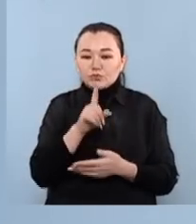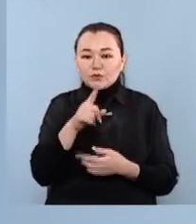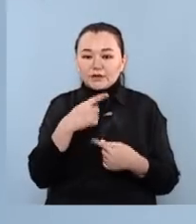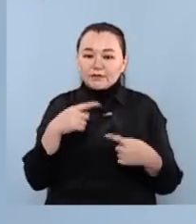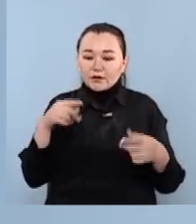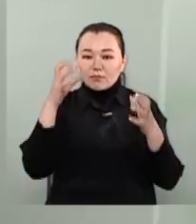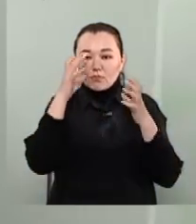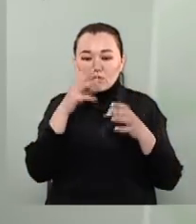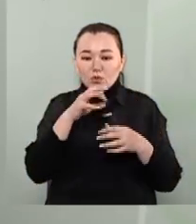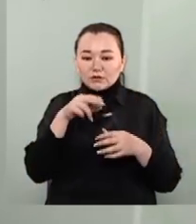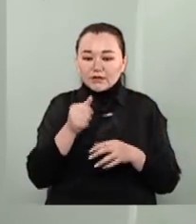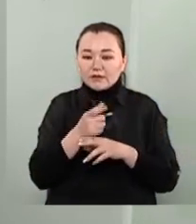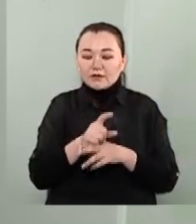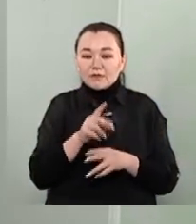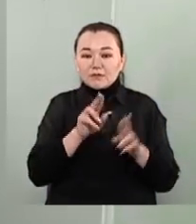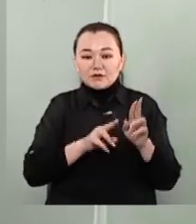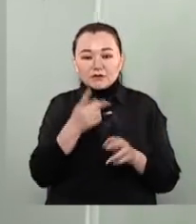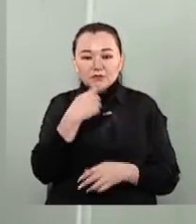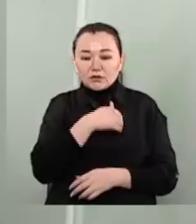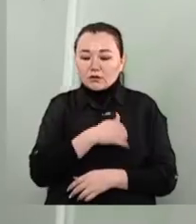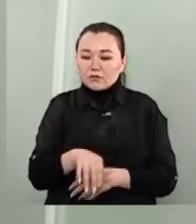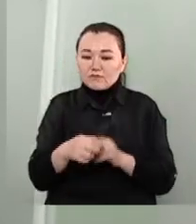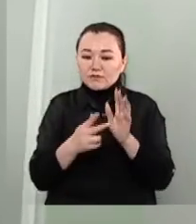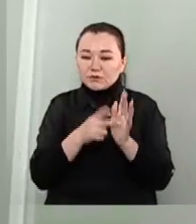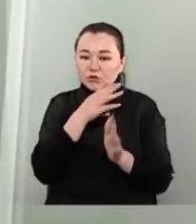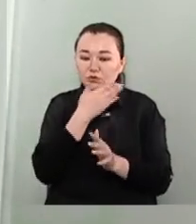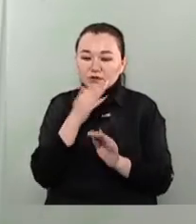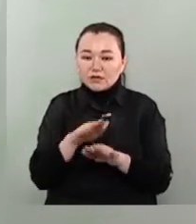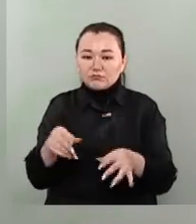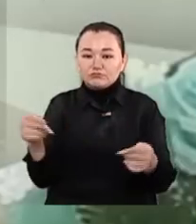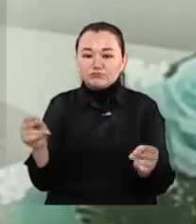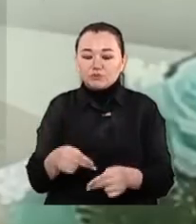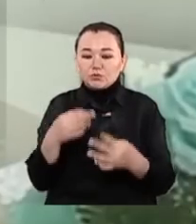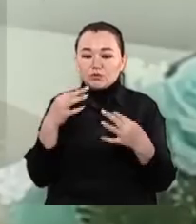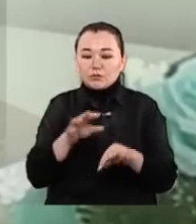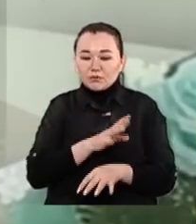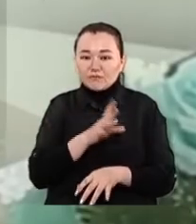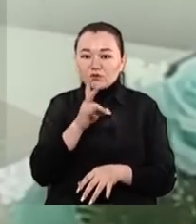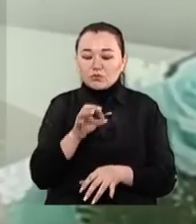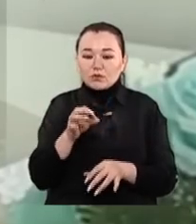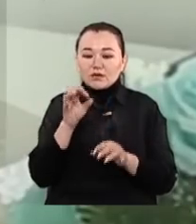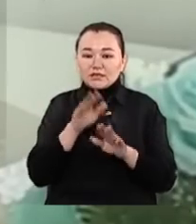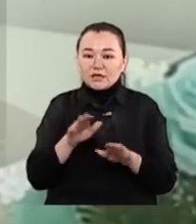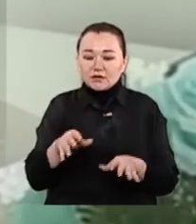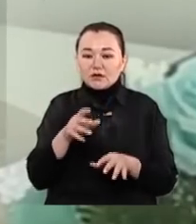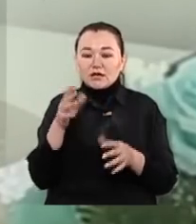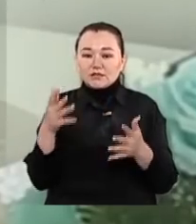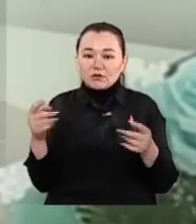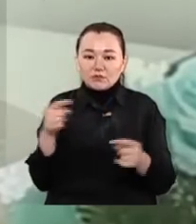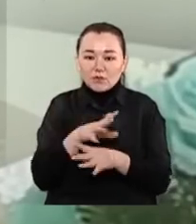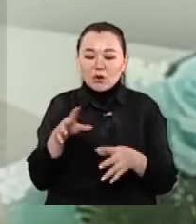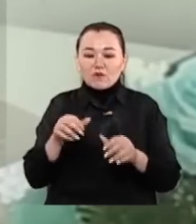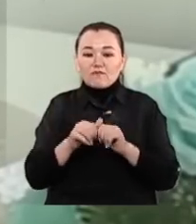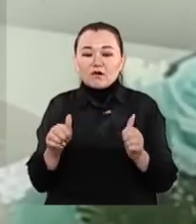кейбір молдалар бұл тәртіптерді елеместен тіпті кәмелет жасына толмаған жастардың да некесін қиып жатады. Бірақ жеткіншектердің дәм-тұзы жараспай